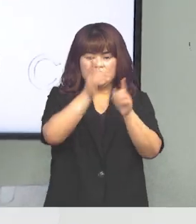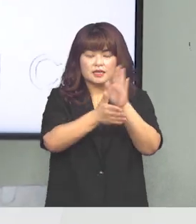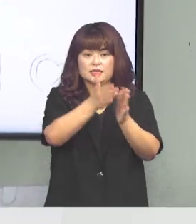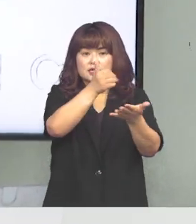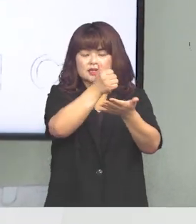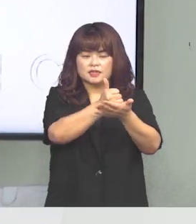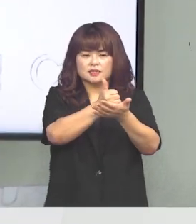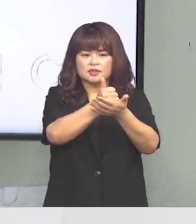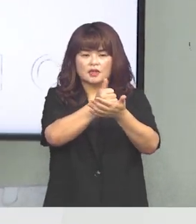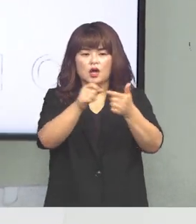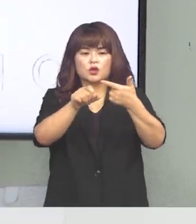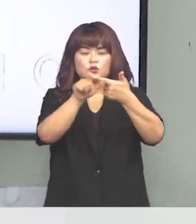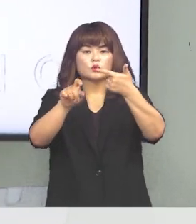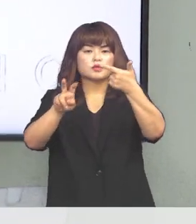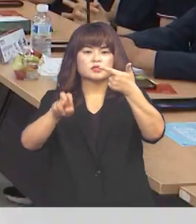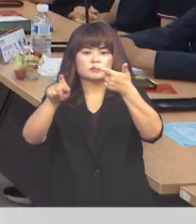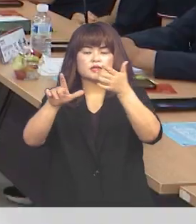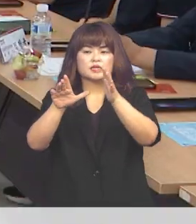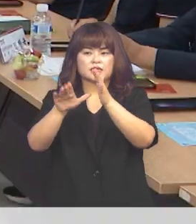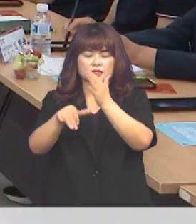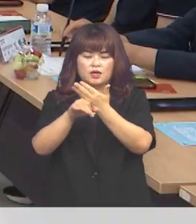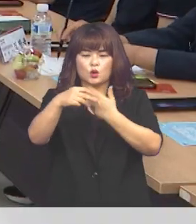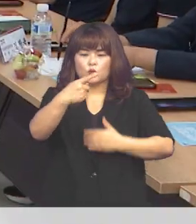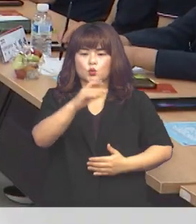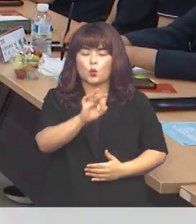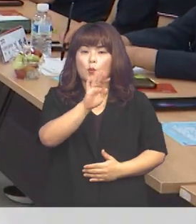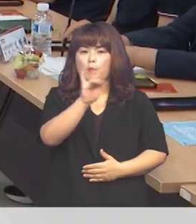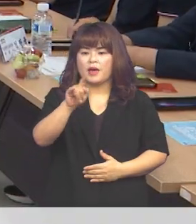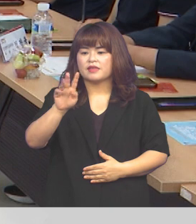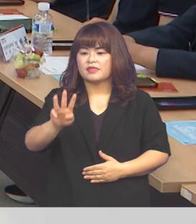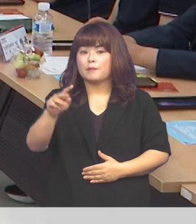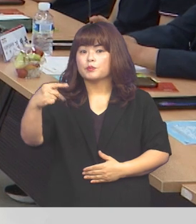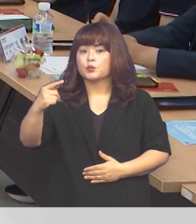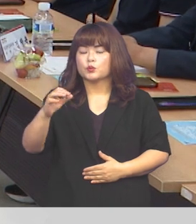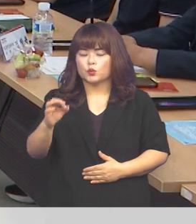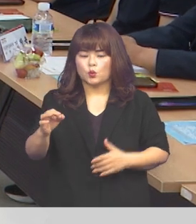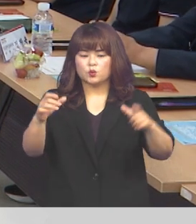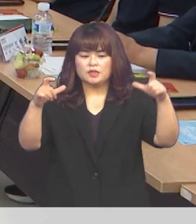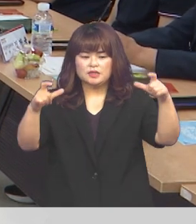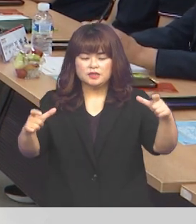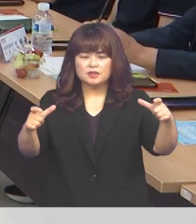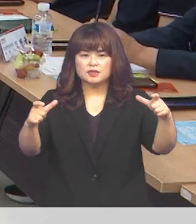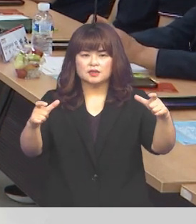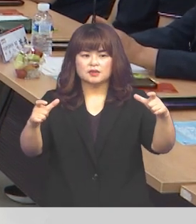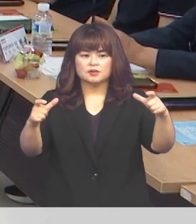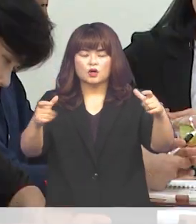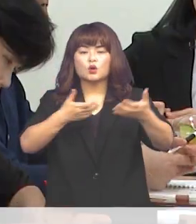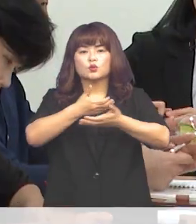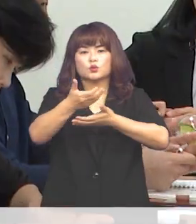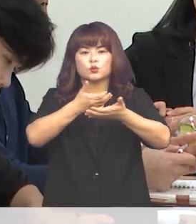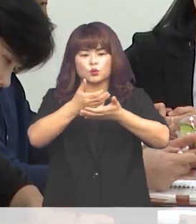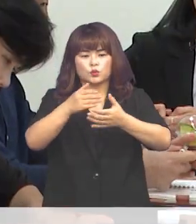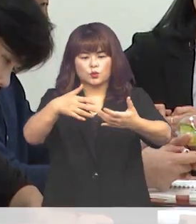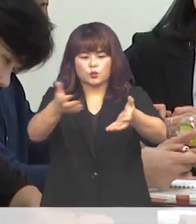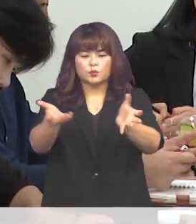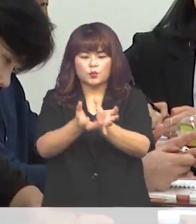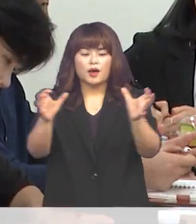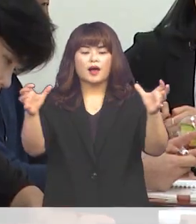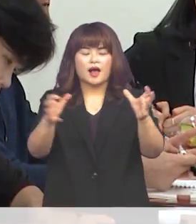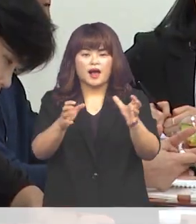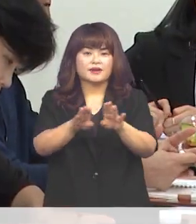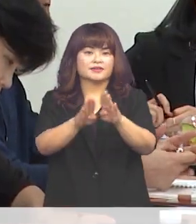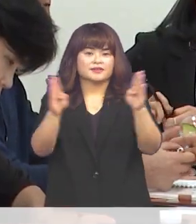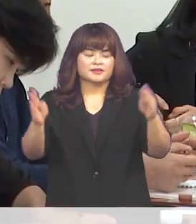이상일 용인특례시장은 21일 동백삼동 행정복지센터에서 주민소통 간담회를 가졌습니다.